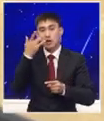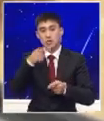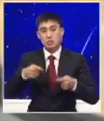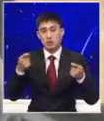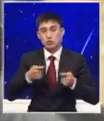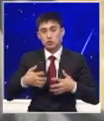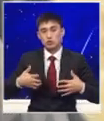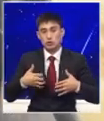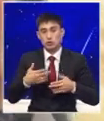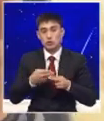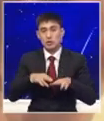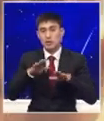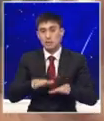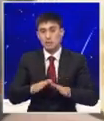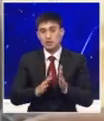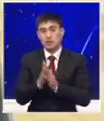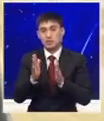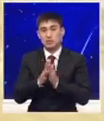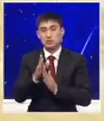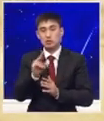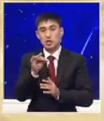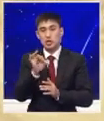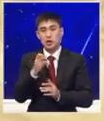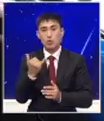пасут скот, потому что на этом месте раскинулась Джайлау.